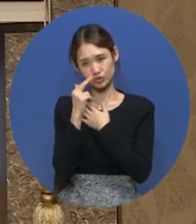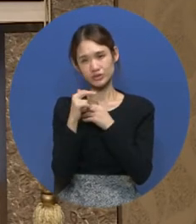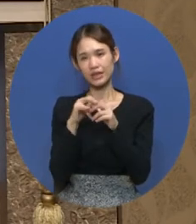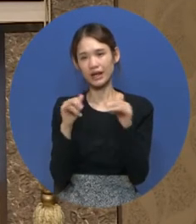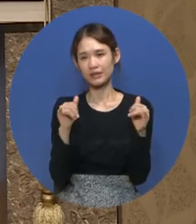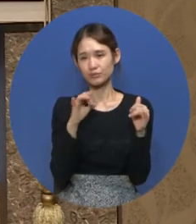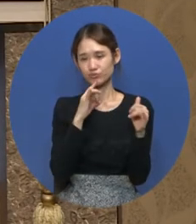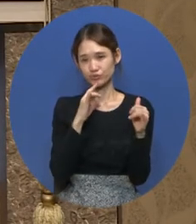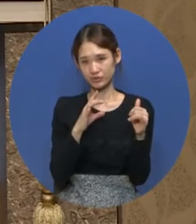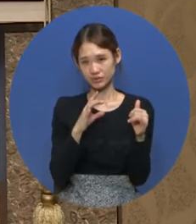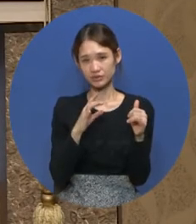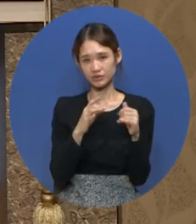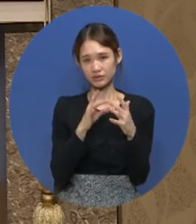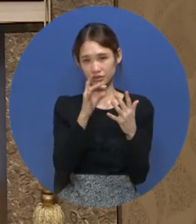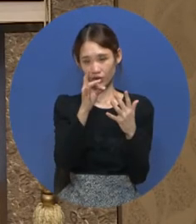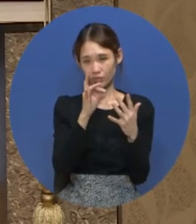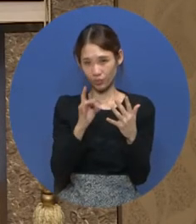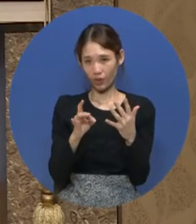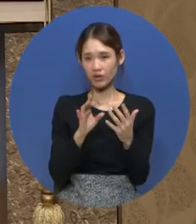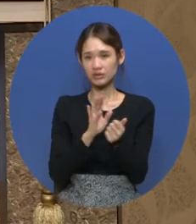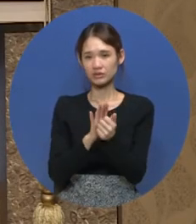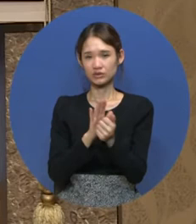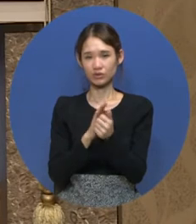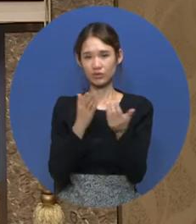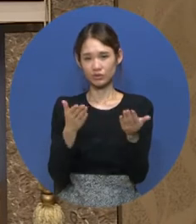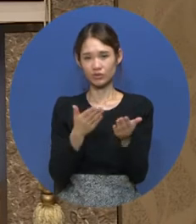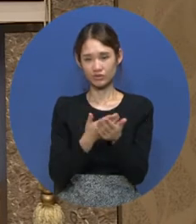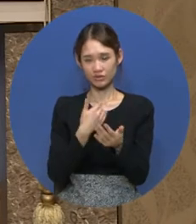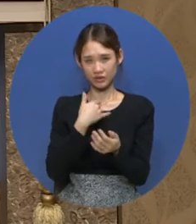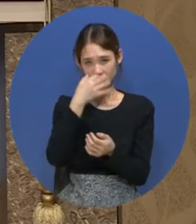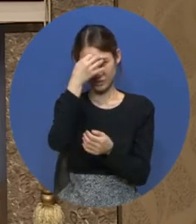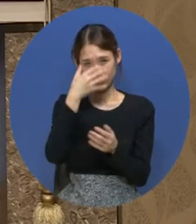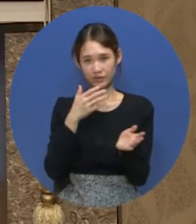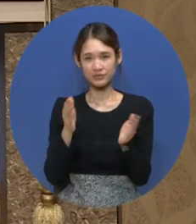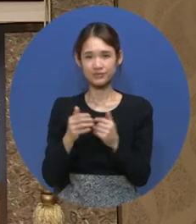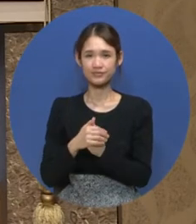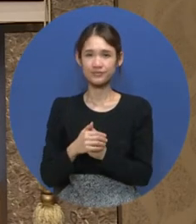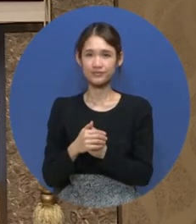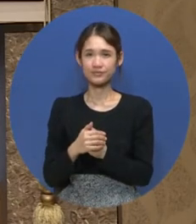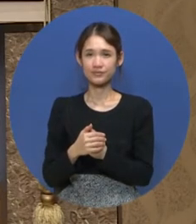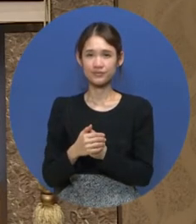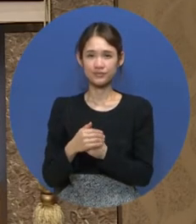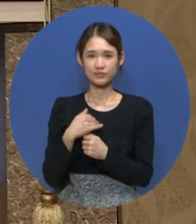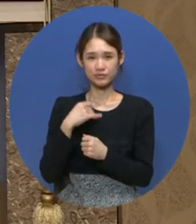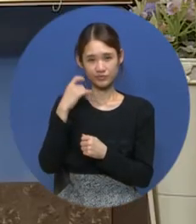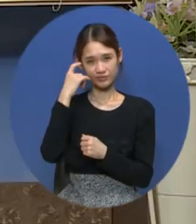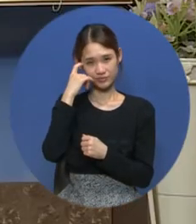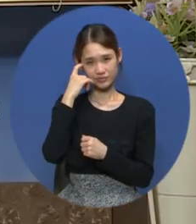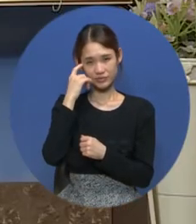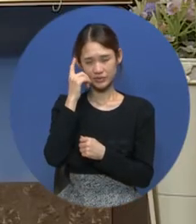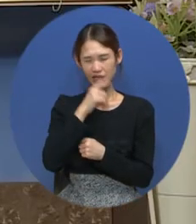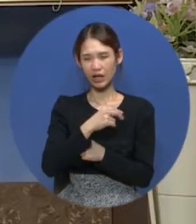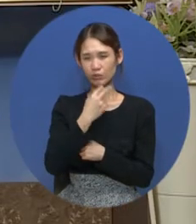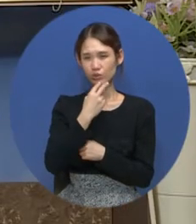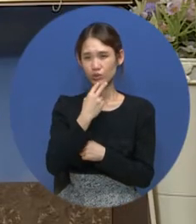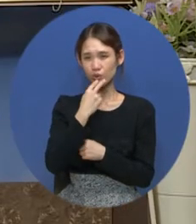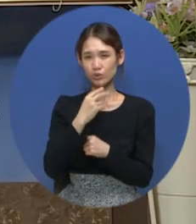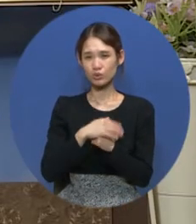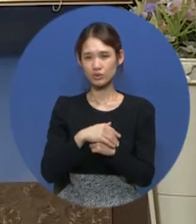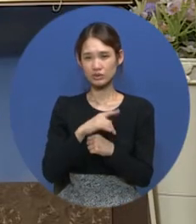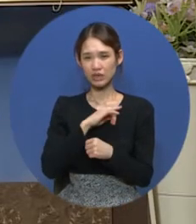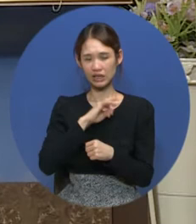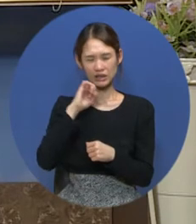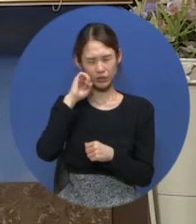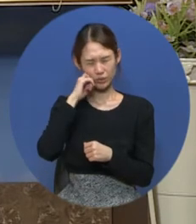분들 뭐 그거 선별적으로 해서 지원해서 저희도 죄송함을 갖고 있습니다 4 그래서 또 생각하게 게임 이 세 번째가 처음 문제 인계